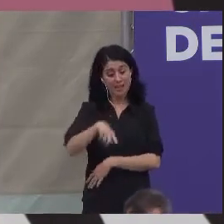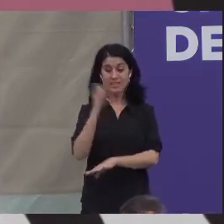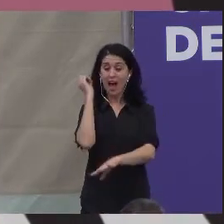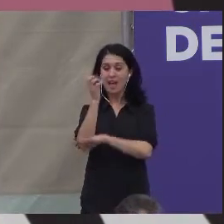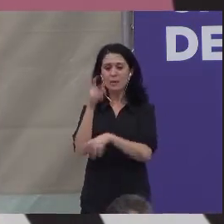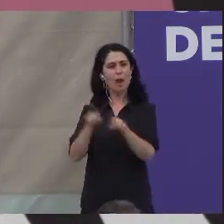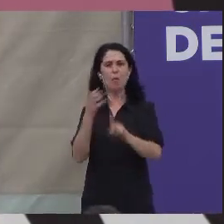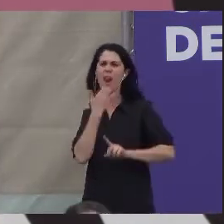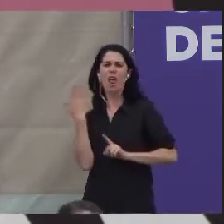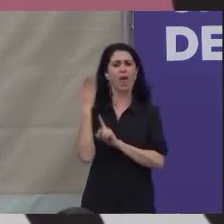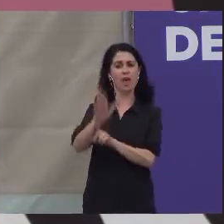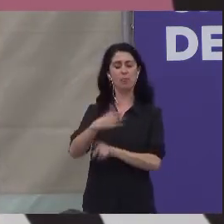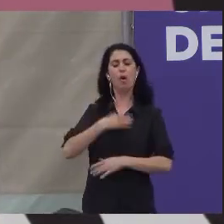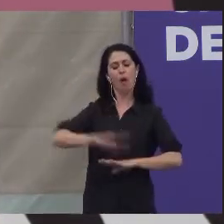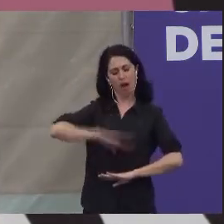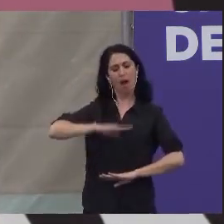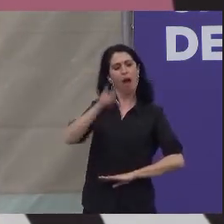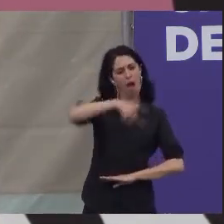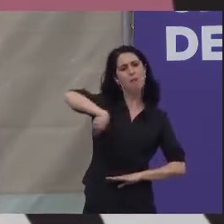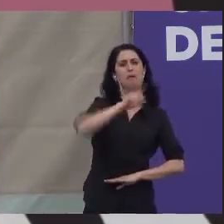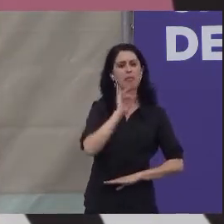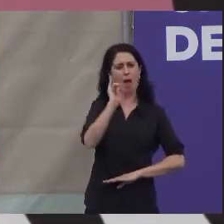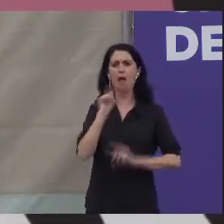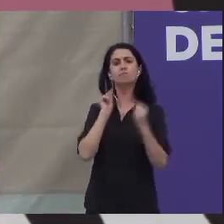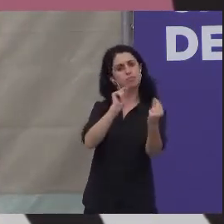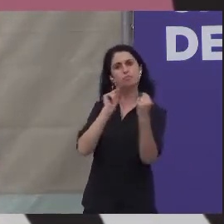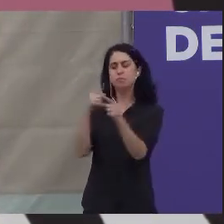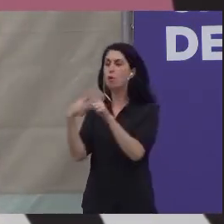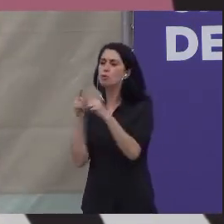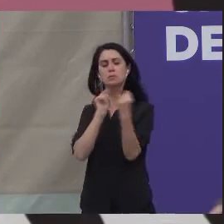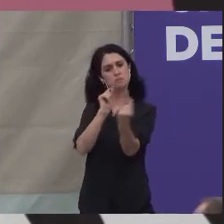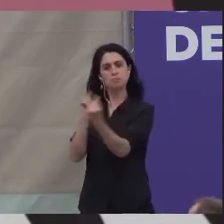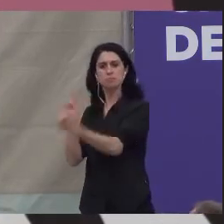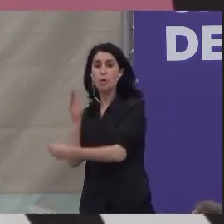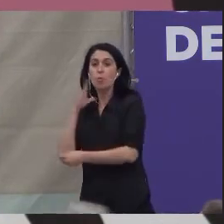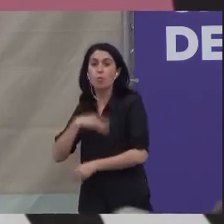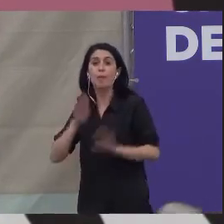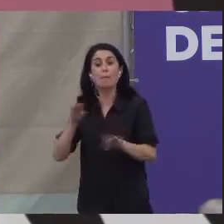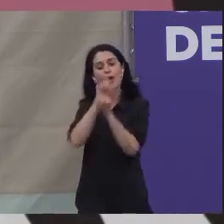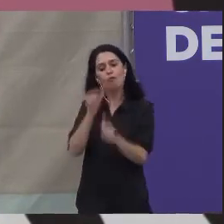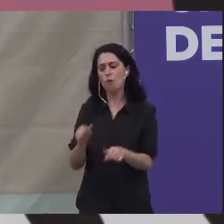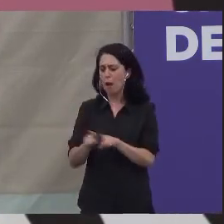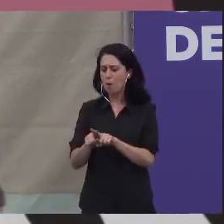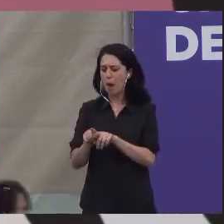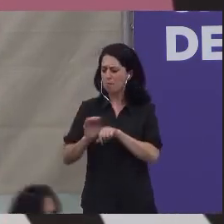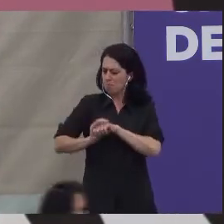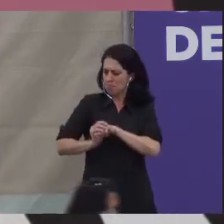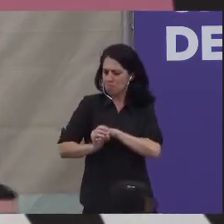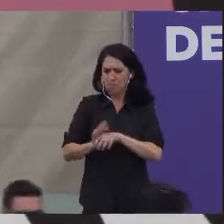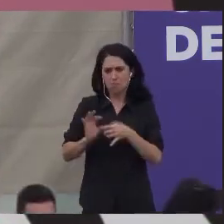exemple d'aquesta capacitat que tenim de discutir les coses en fraternitat